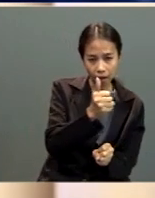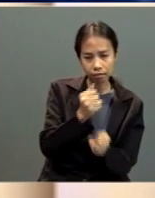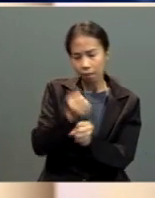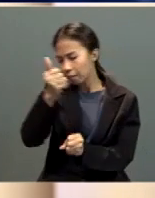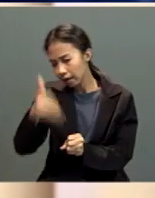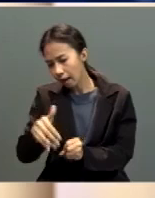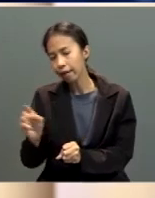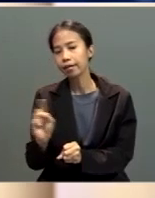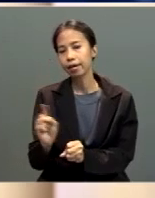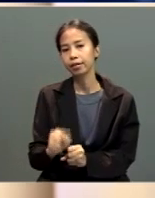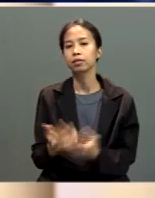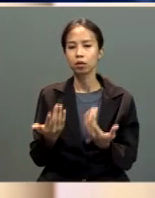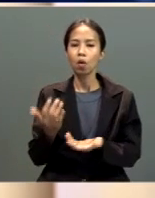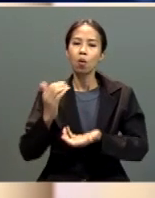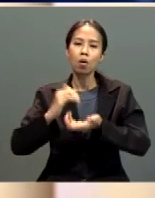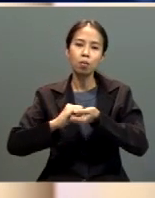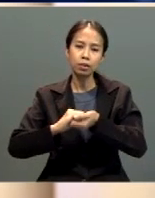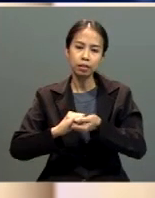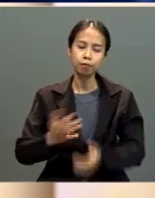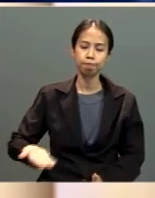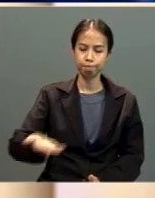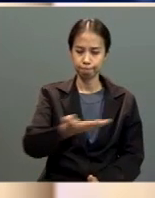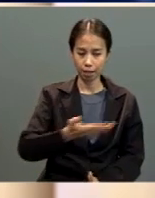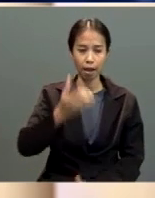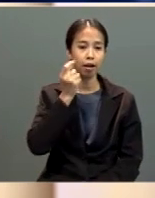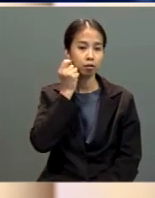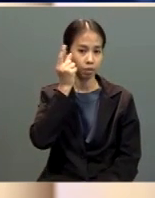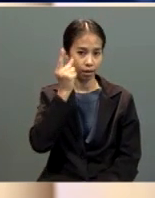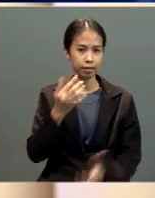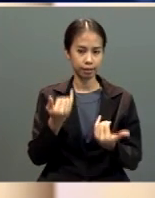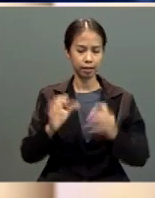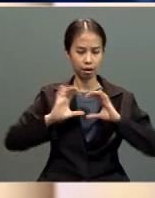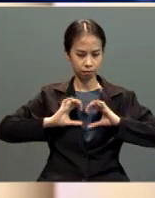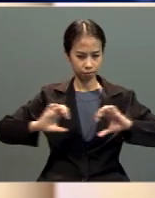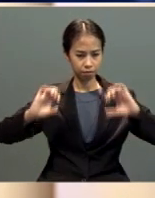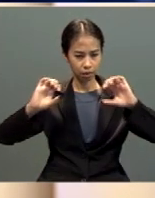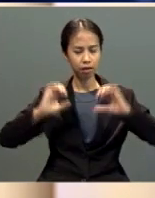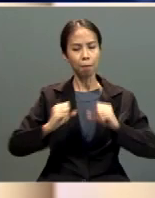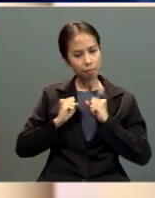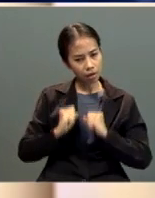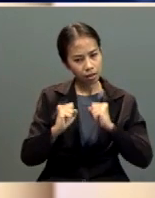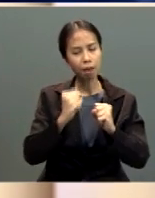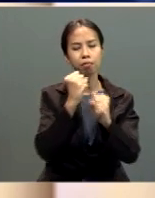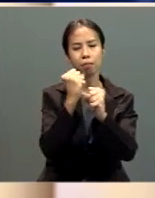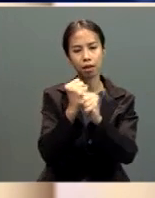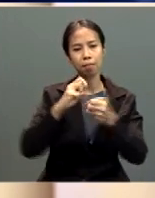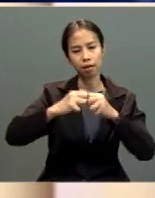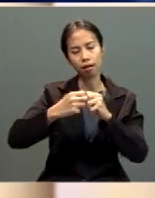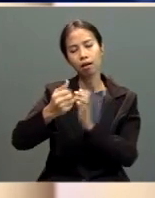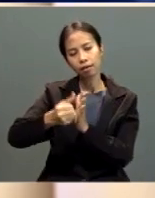อไปนะครับอันนี้ก็ขอความร่วมมือทำความเข้าใจกันด้วยรัฐบาลพยายามทุกอย่างทุกมาตรการในการที่จะแก้ปัญหานี้